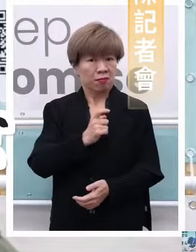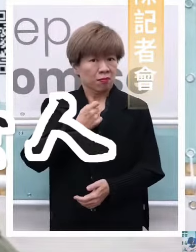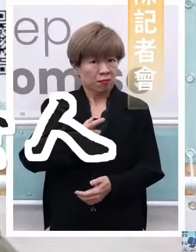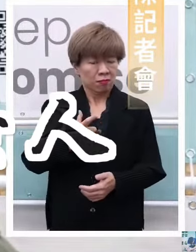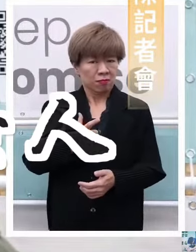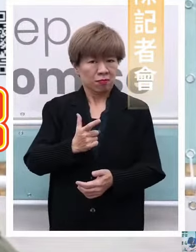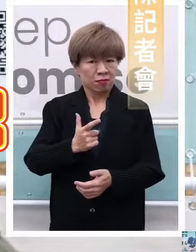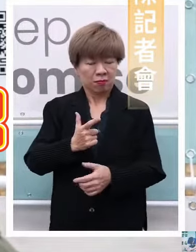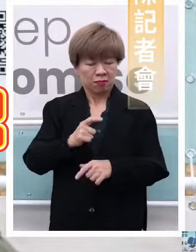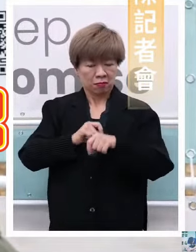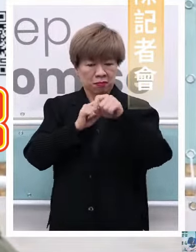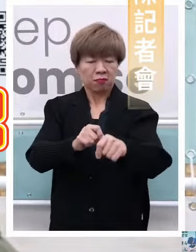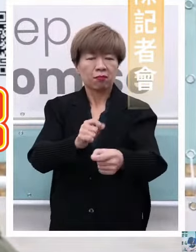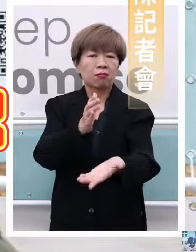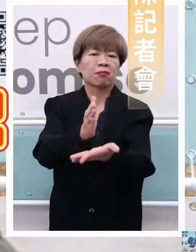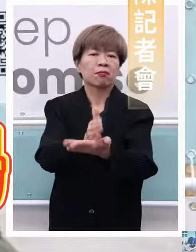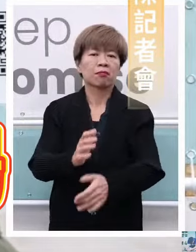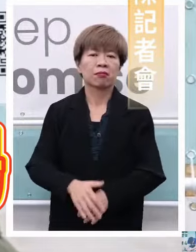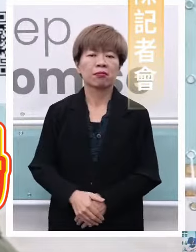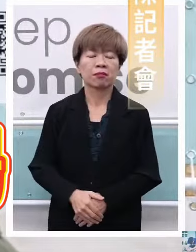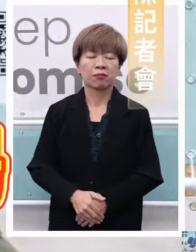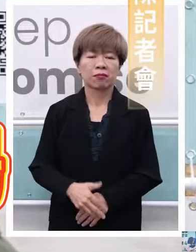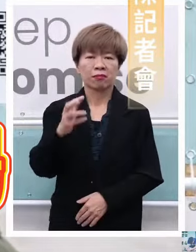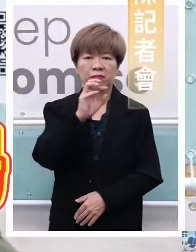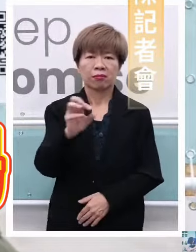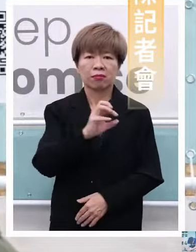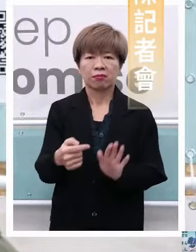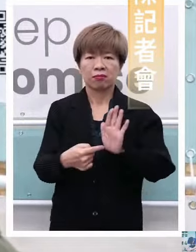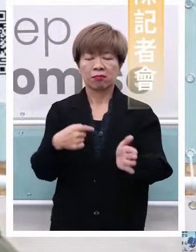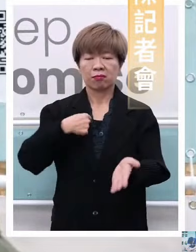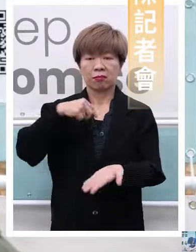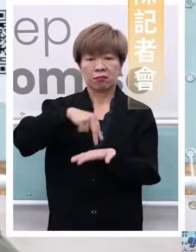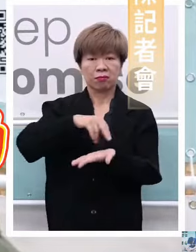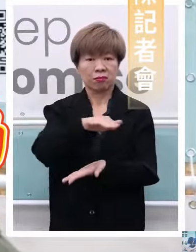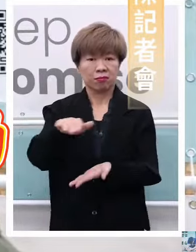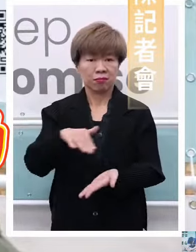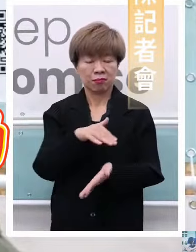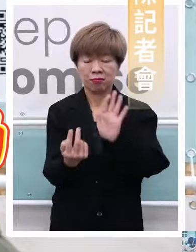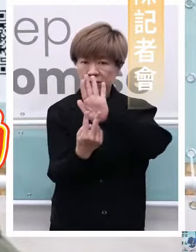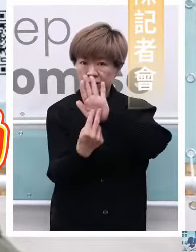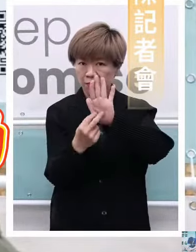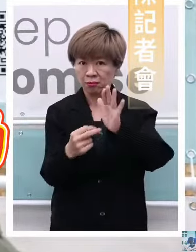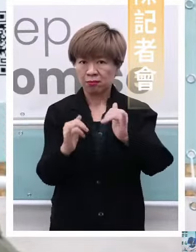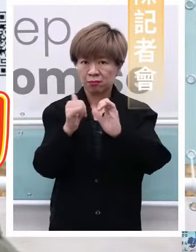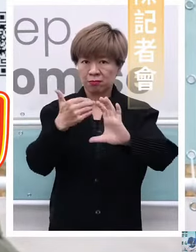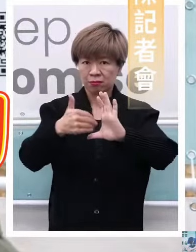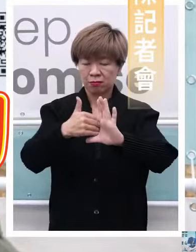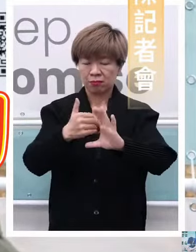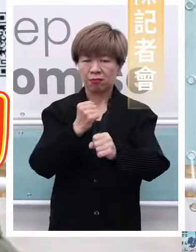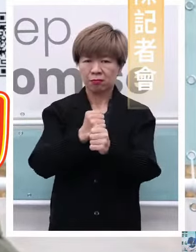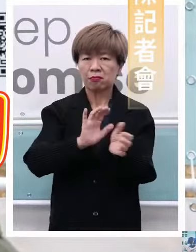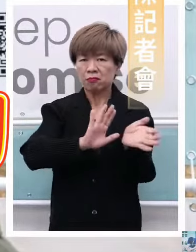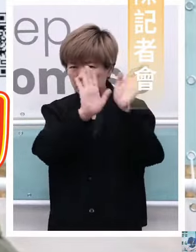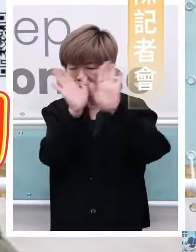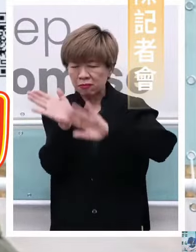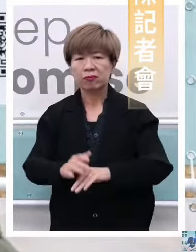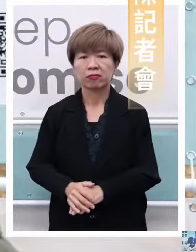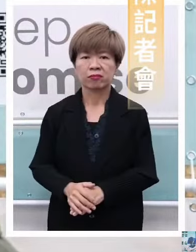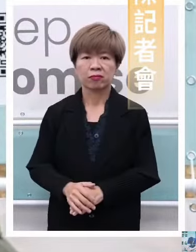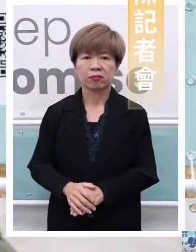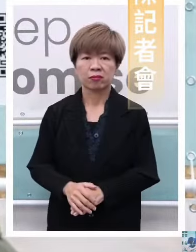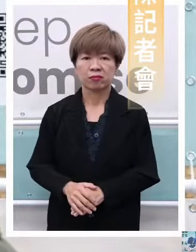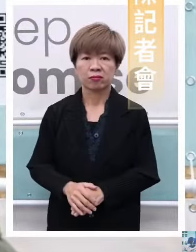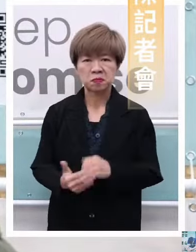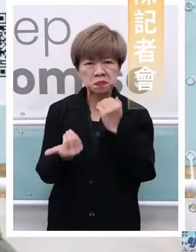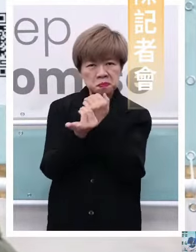施于人。”好，那我用这八个字来表达我们今天的立场，同时来澄清我们明示的作为，绝对不是所谓的